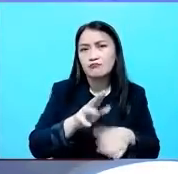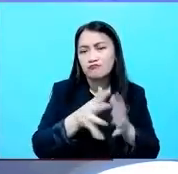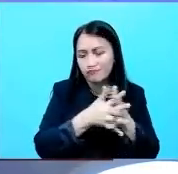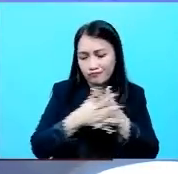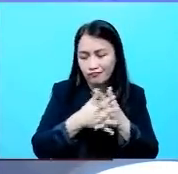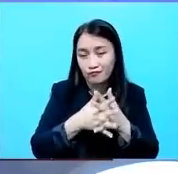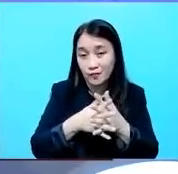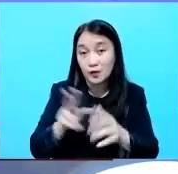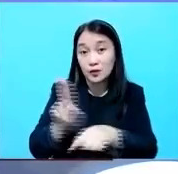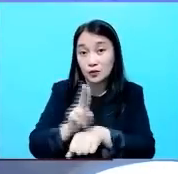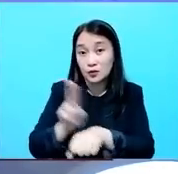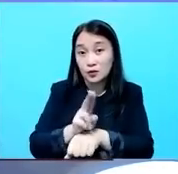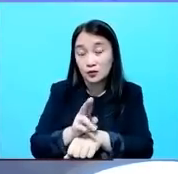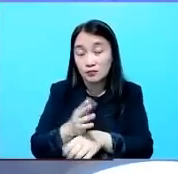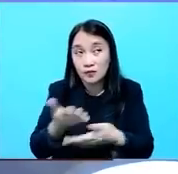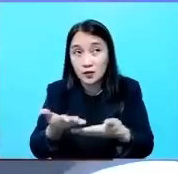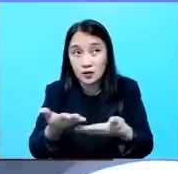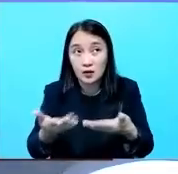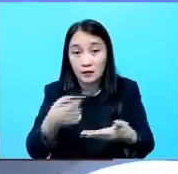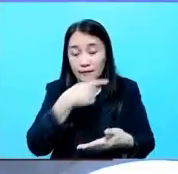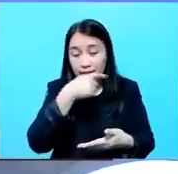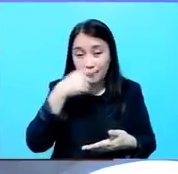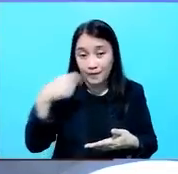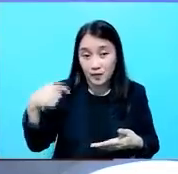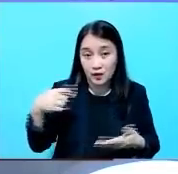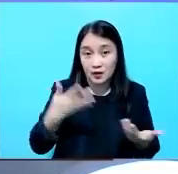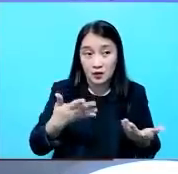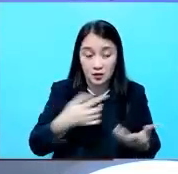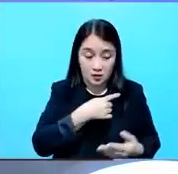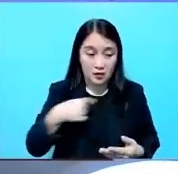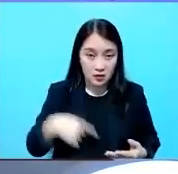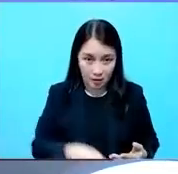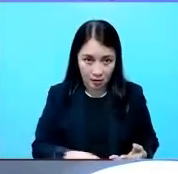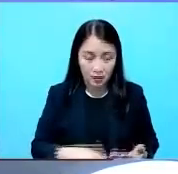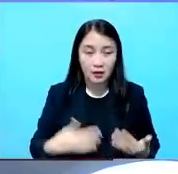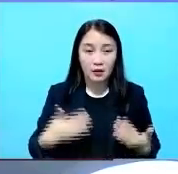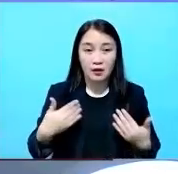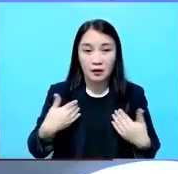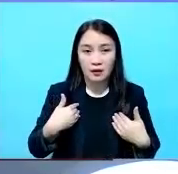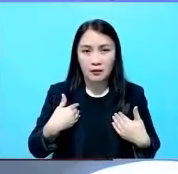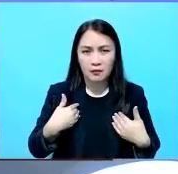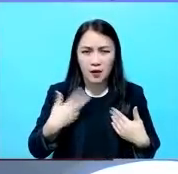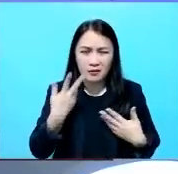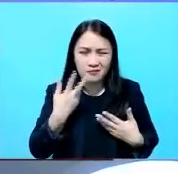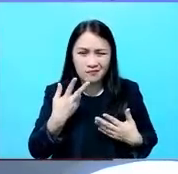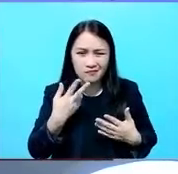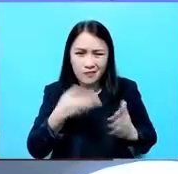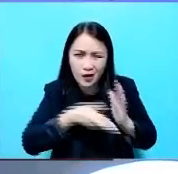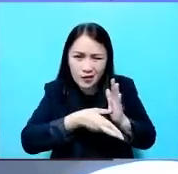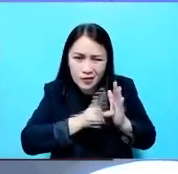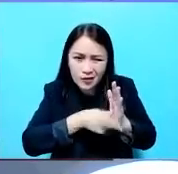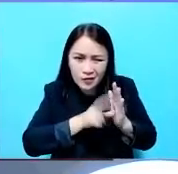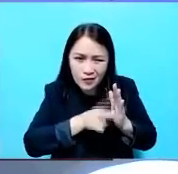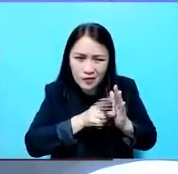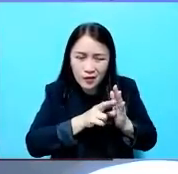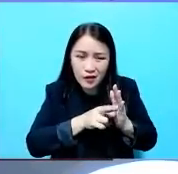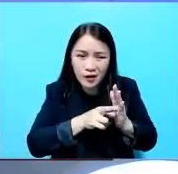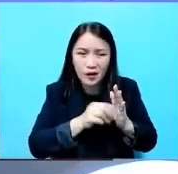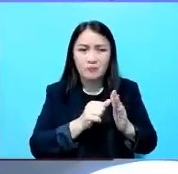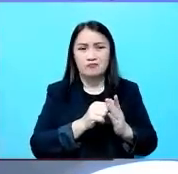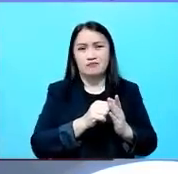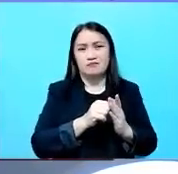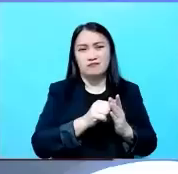at ang Taiwan. Pero kung babalikan mo po ang Article 5 ng Mutual Defense Treaty, medyo malinaw po doon